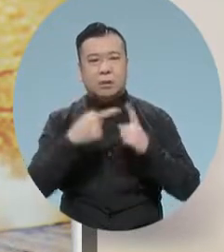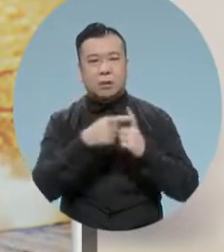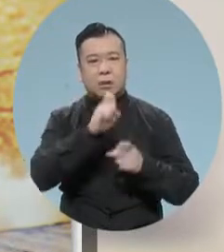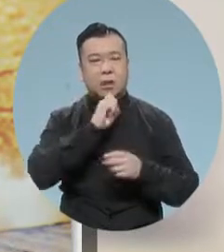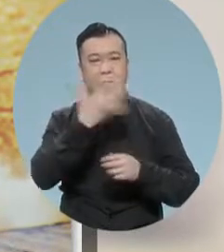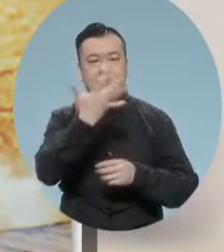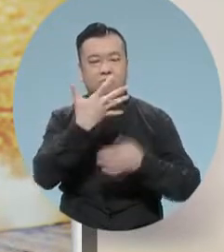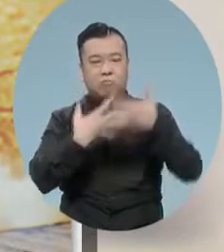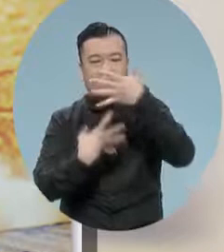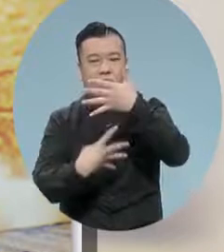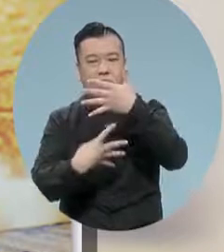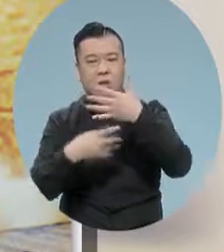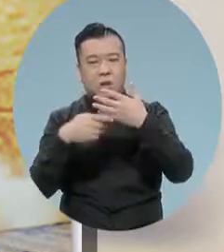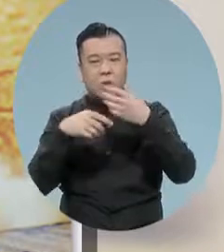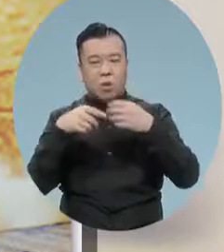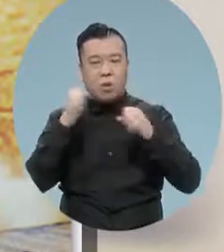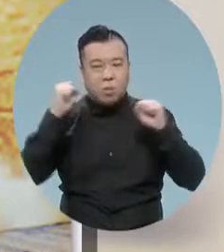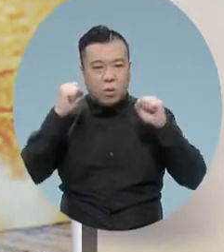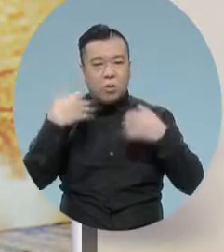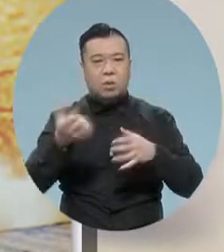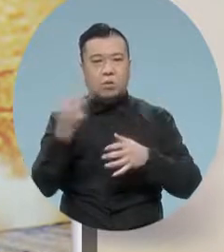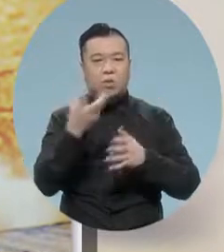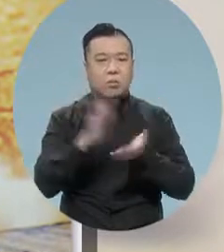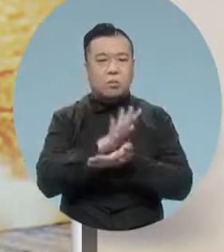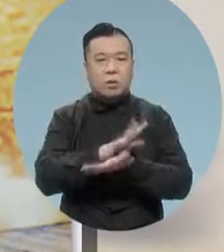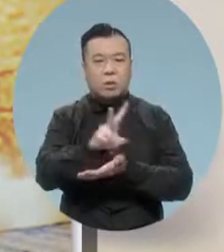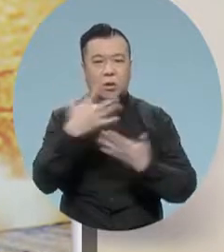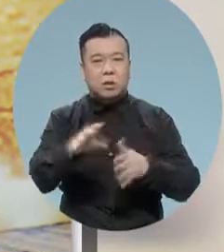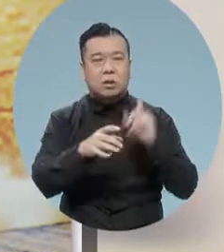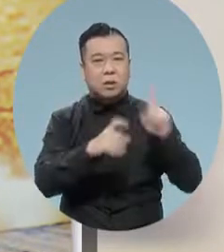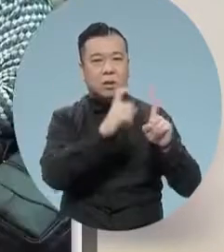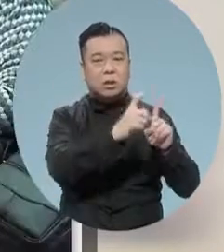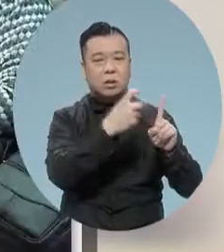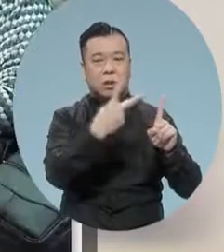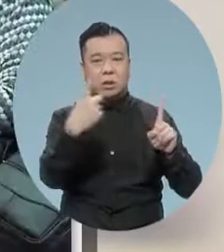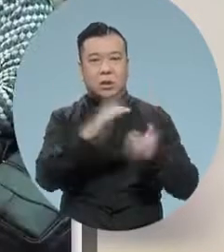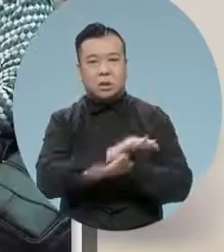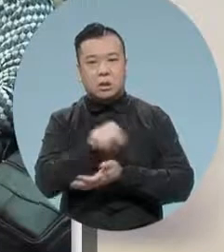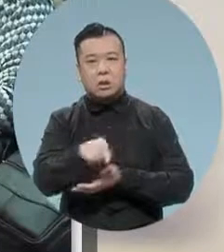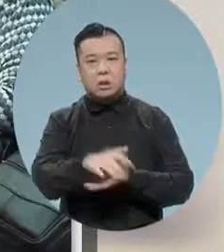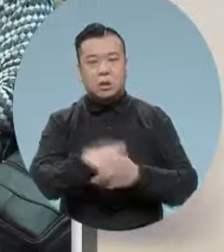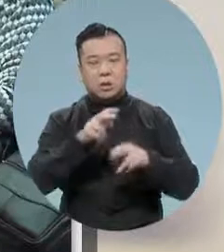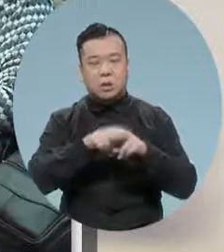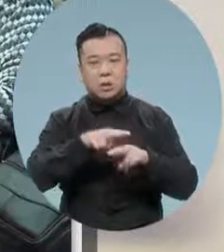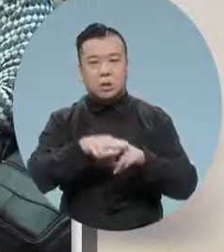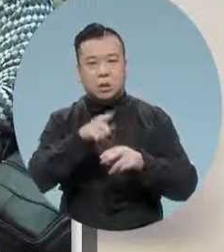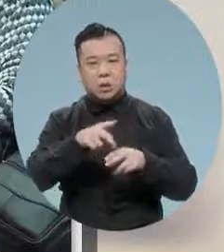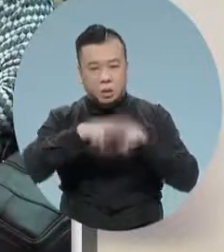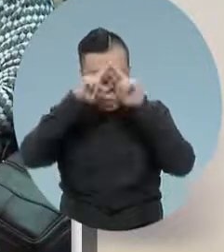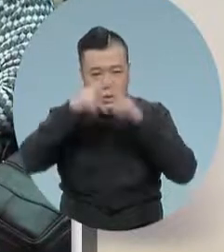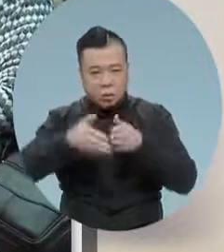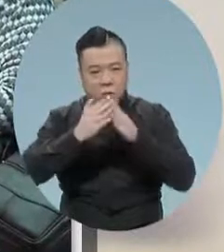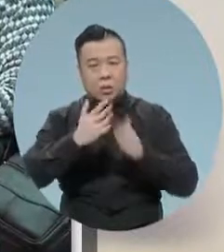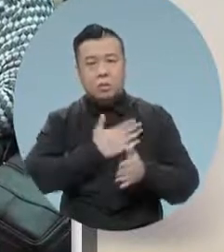四运动。再过两年，就1921年，中国共产党人开始酝